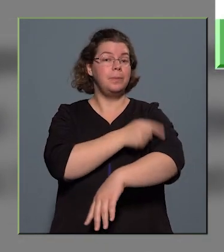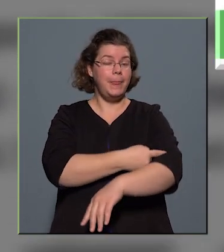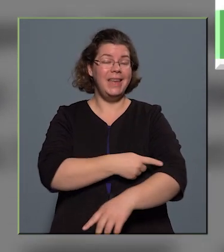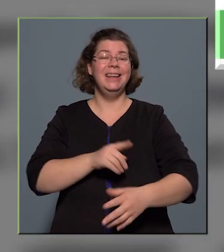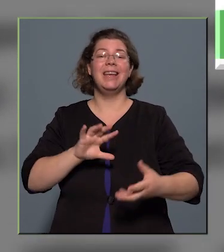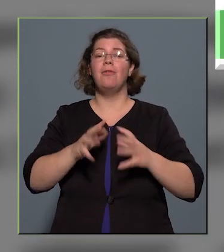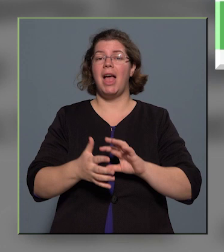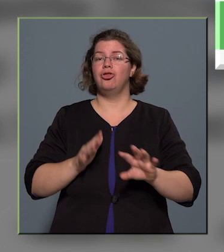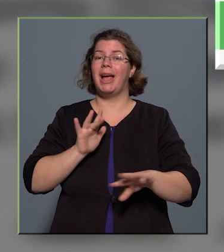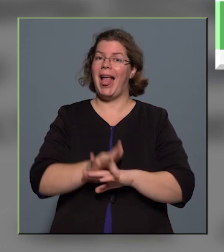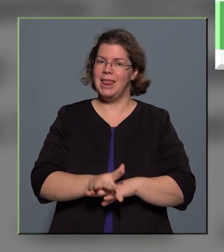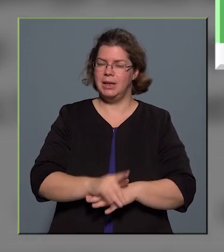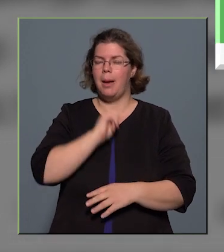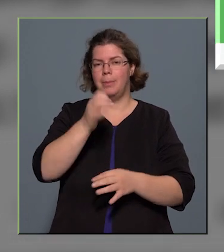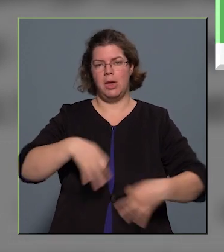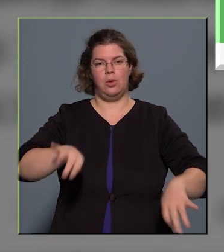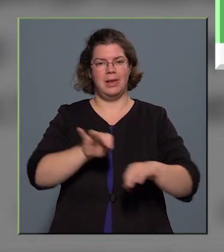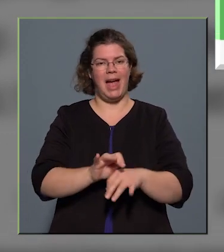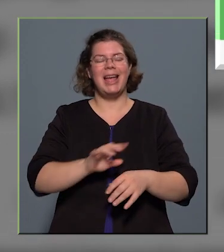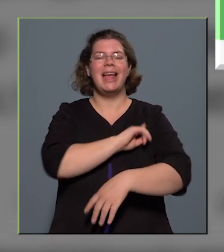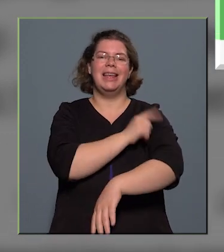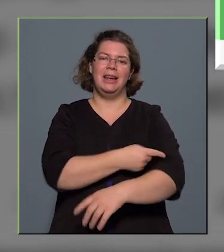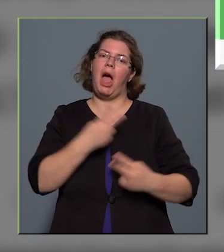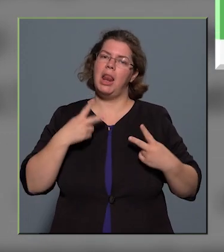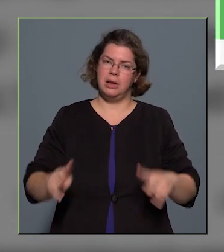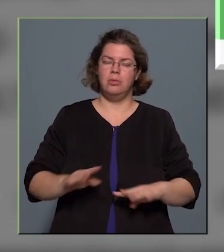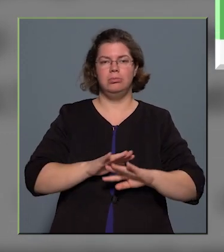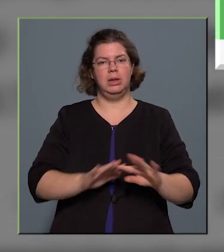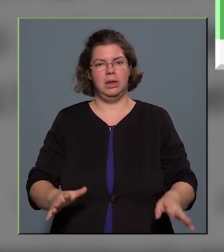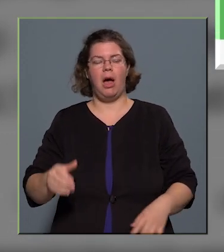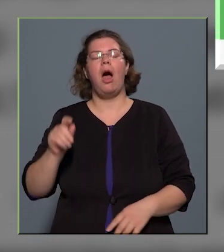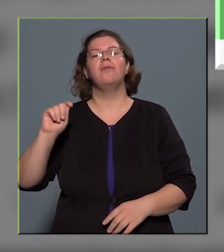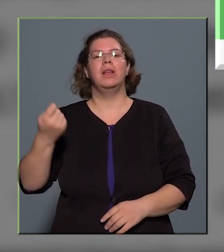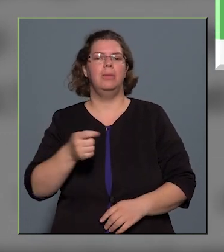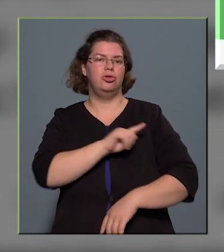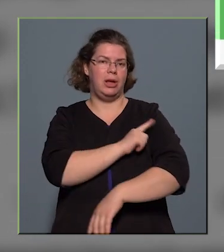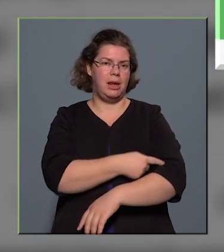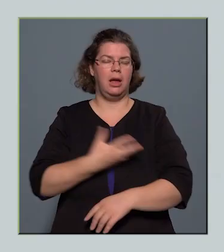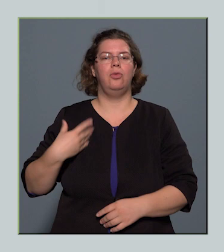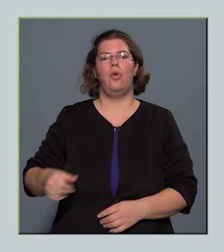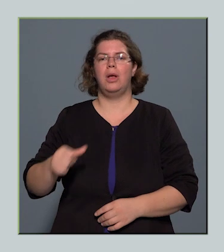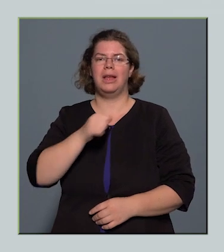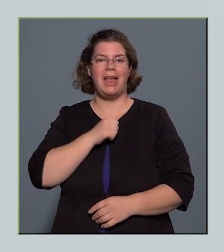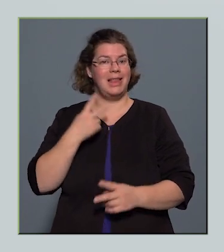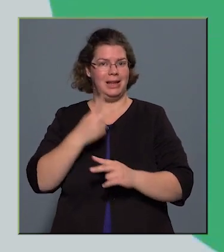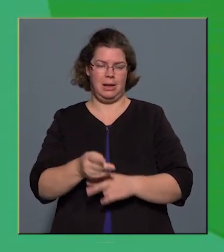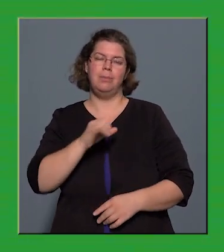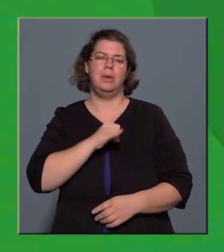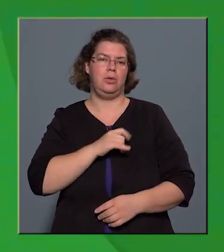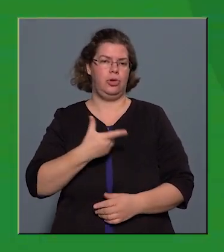ellenére Magyarország energiaellátása mind a villamos energia, mind pedig a földgáz tekintetében biztosított volt.